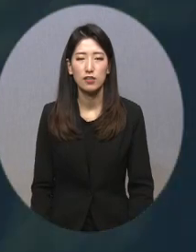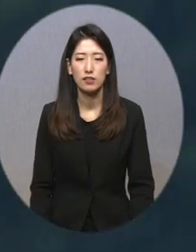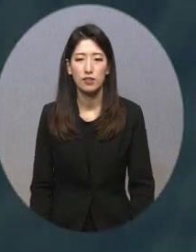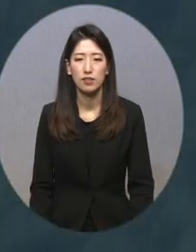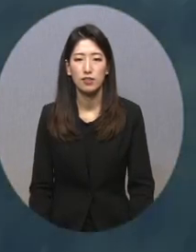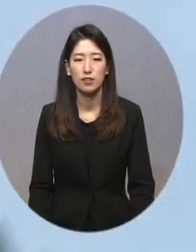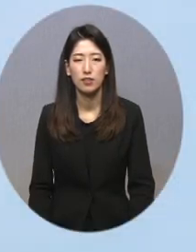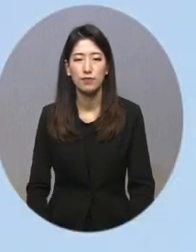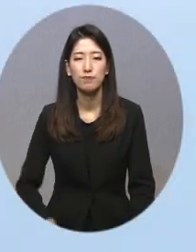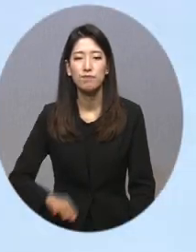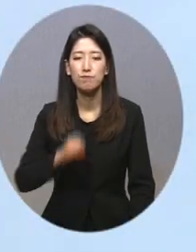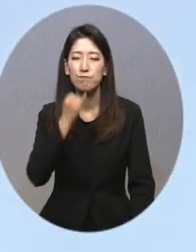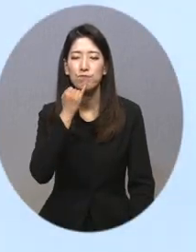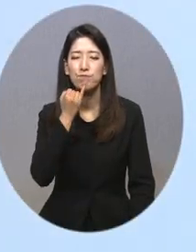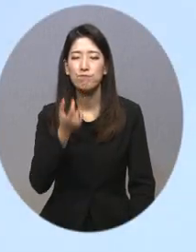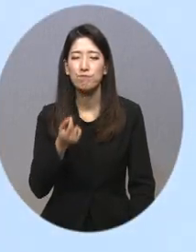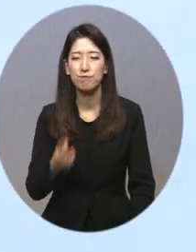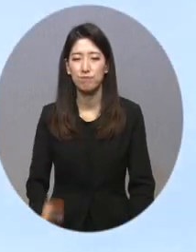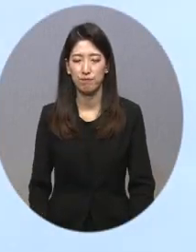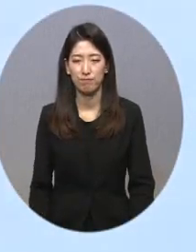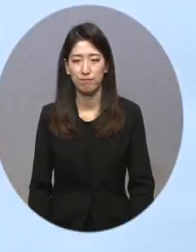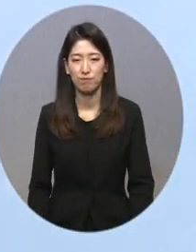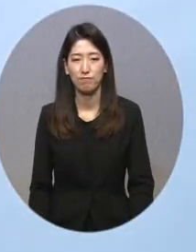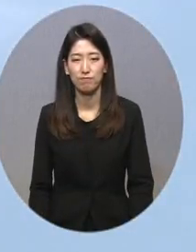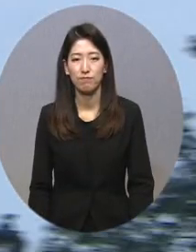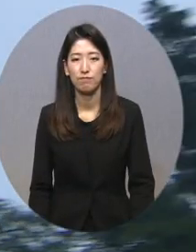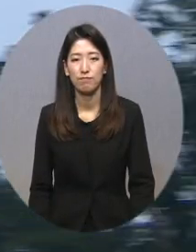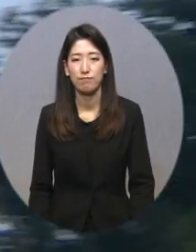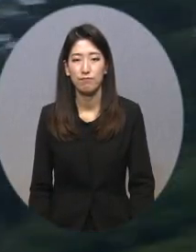발쳤어. 어, 우측인데 괜찮을 것 같아.